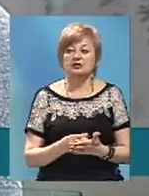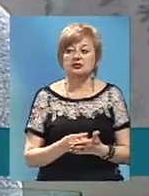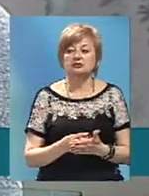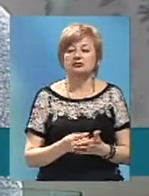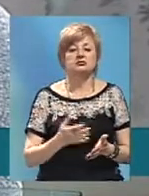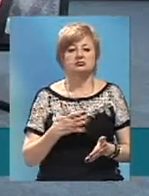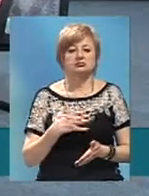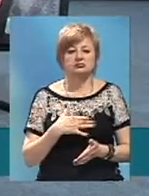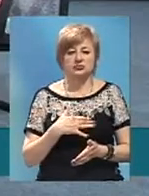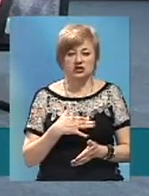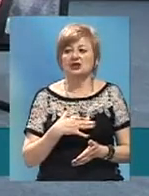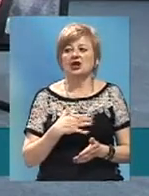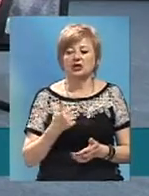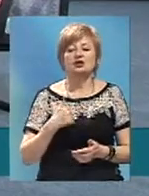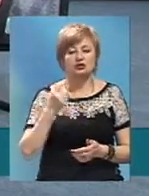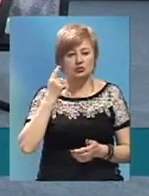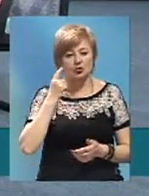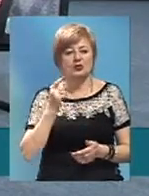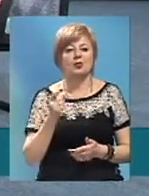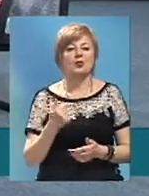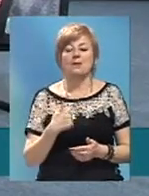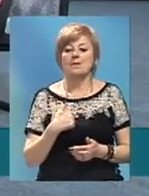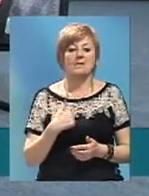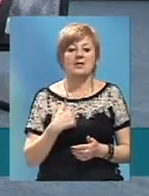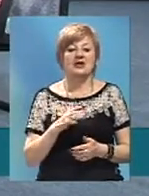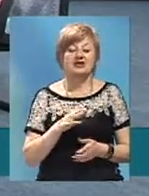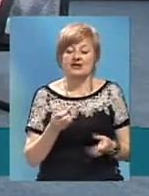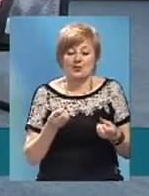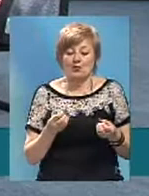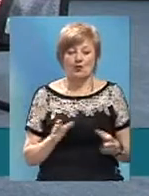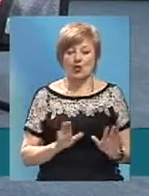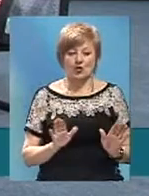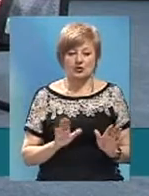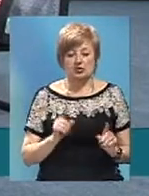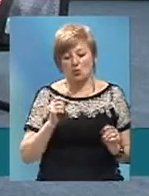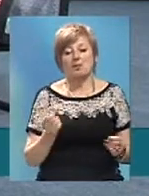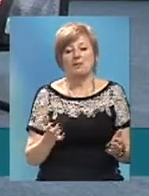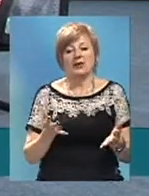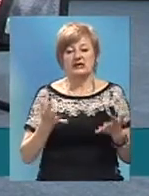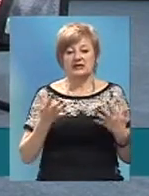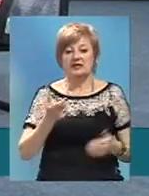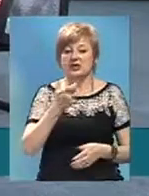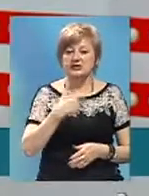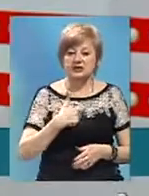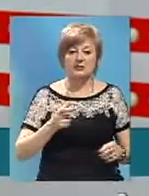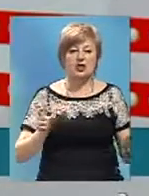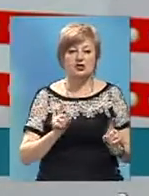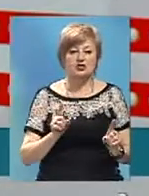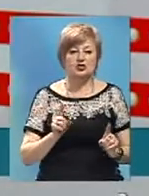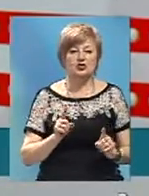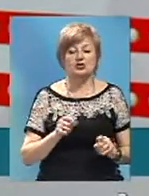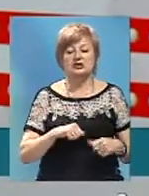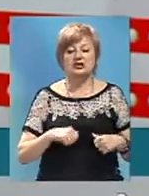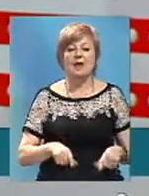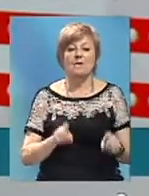йдуть? Я думаю, Іна, ми зовсім не наївні, щоб уявляти собі, що самі по